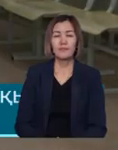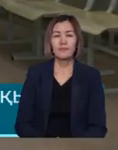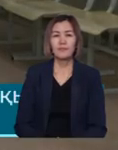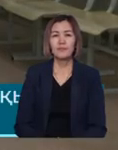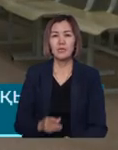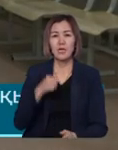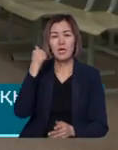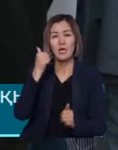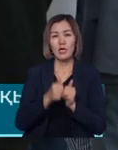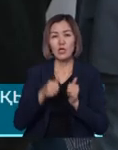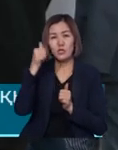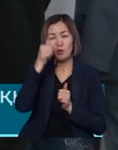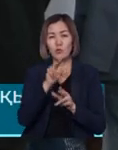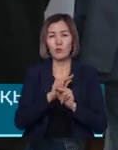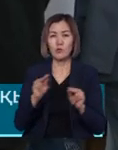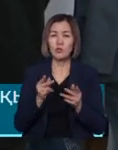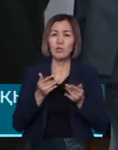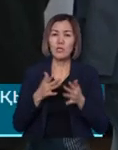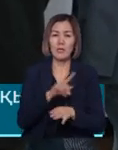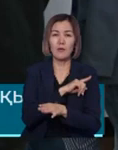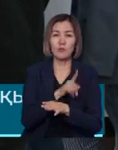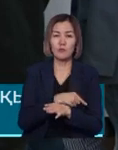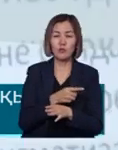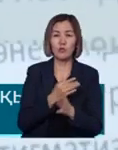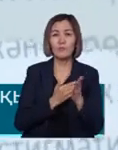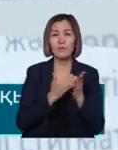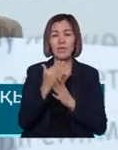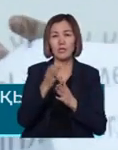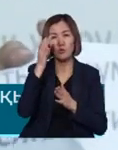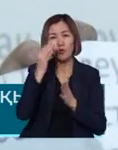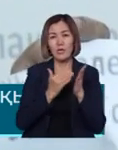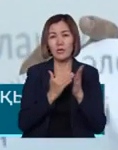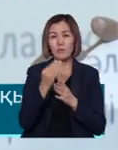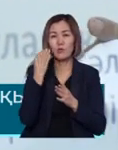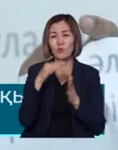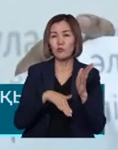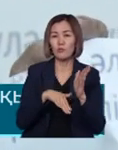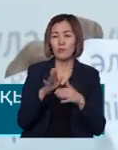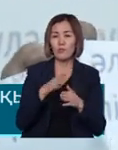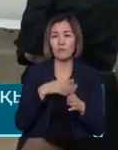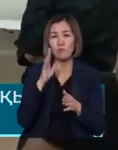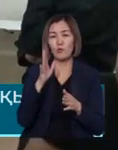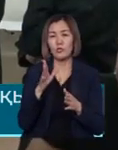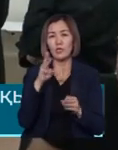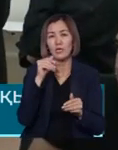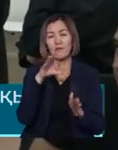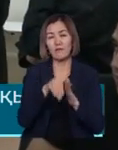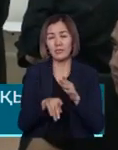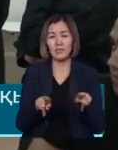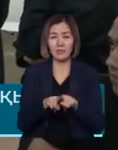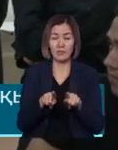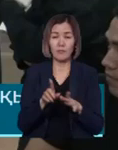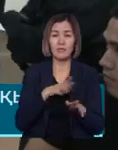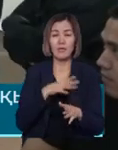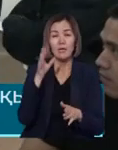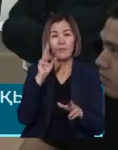Жыл өткен сайын ұстаздарға қойылатын талап күшейіп келеді. Жоғары біліктілік, сапалы білім, болашаққа құйылар инвестиция. Білім беру сапасына